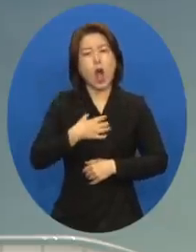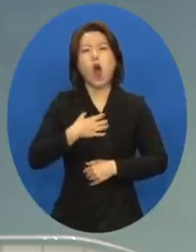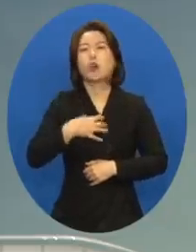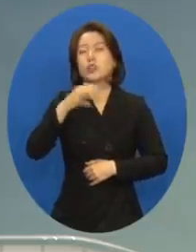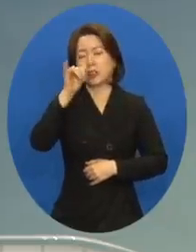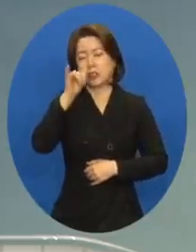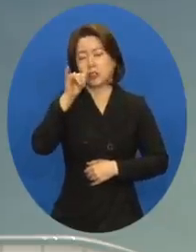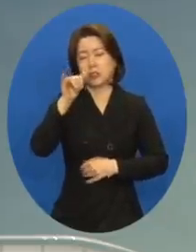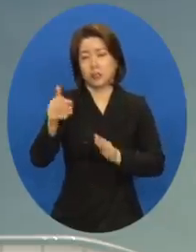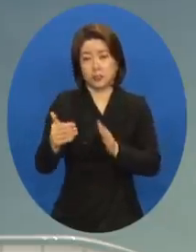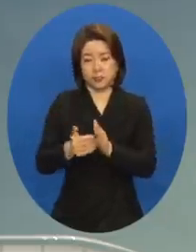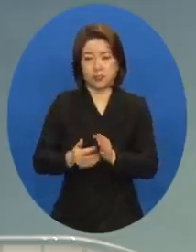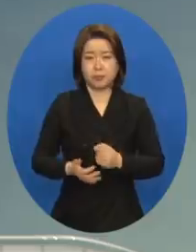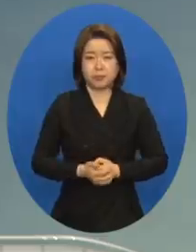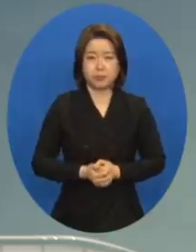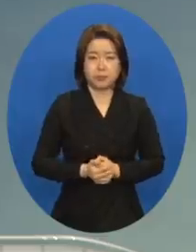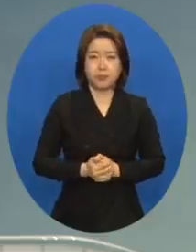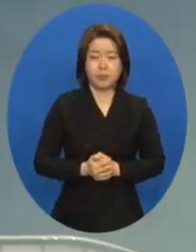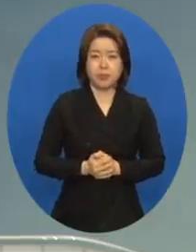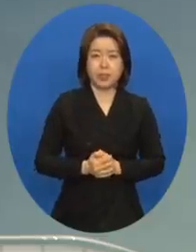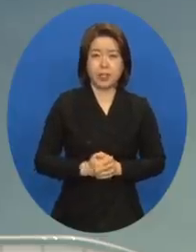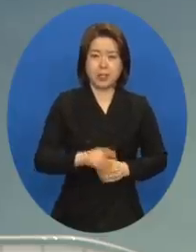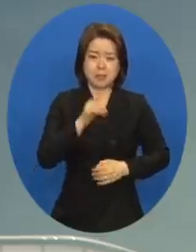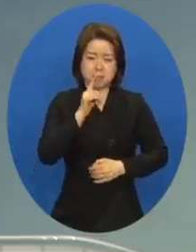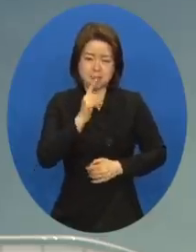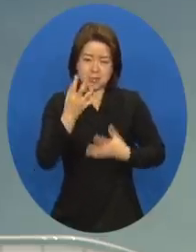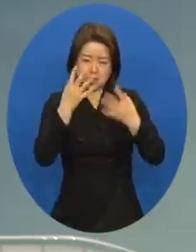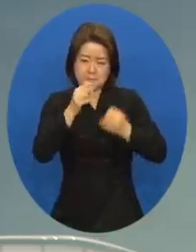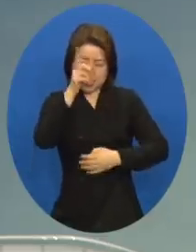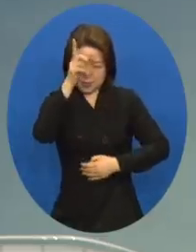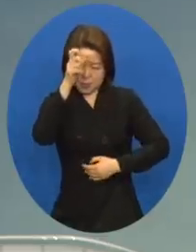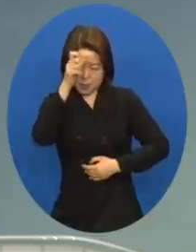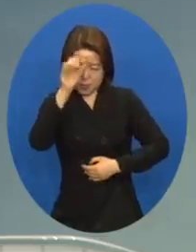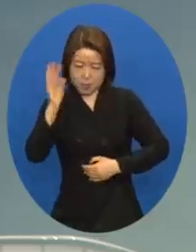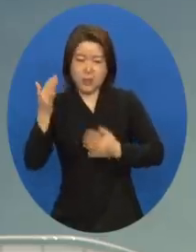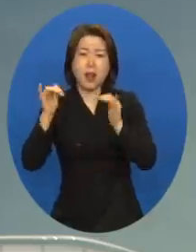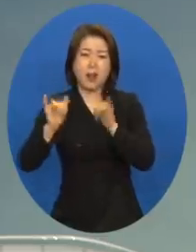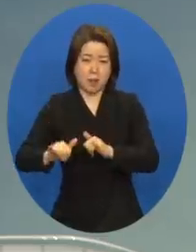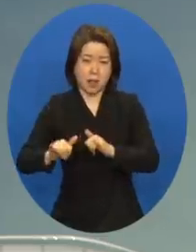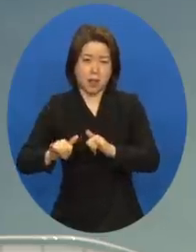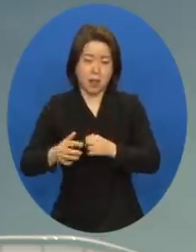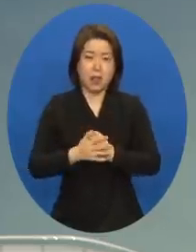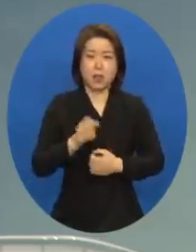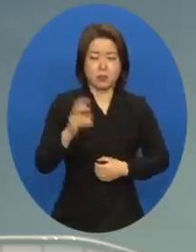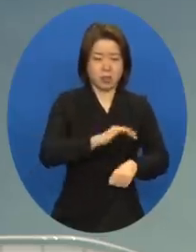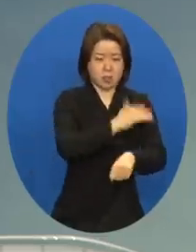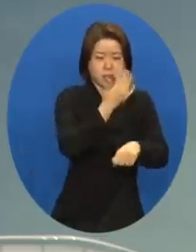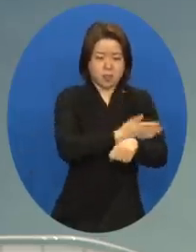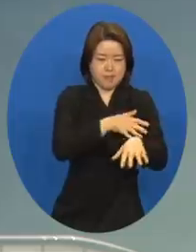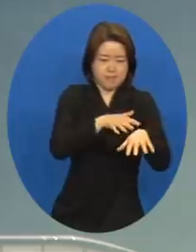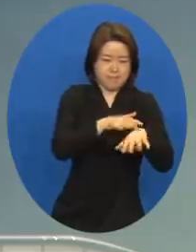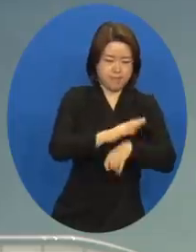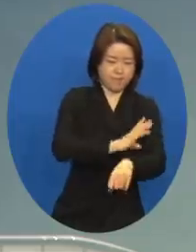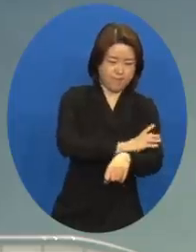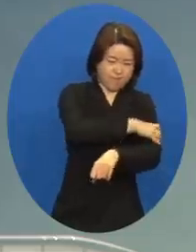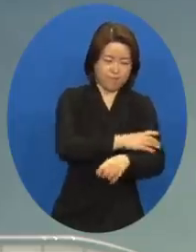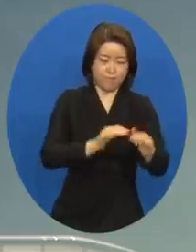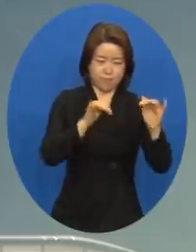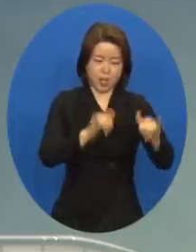걱정이었습니다. 말이 많은 고집장애가 되지는 않을까? 권위주의자가 되지는